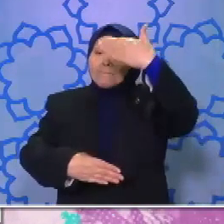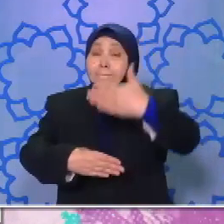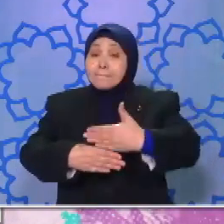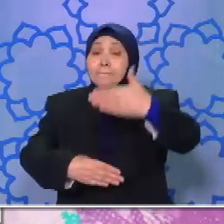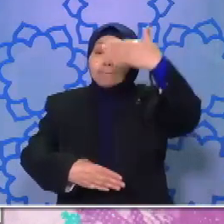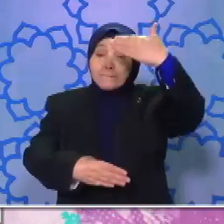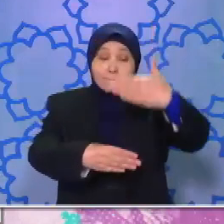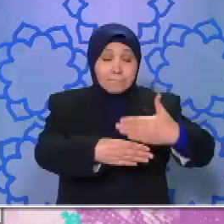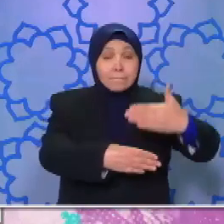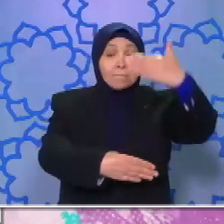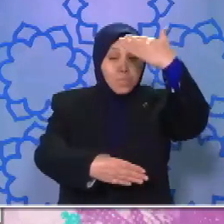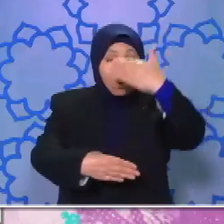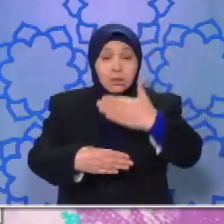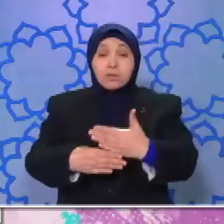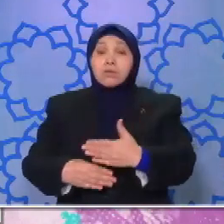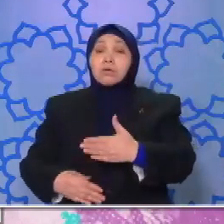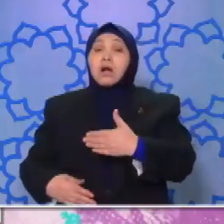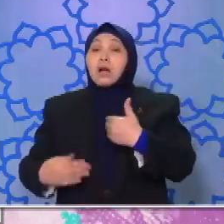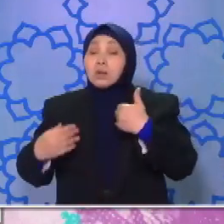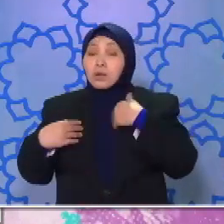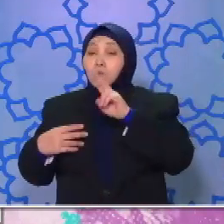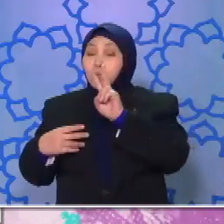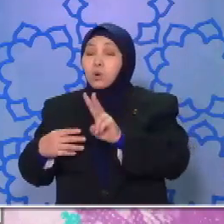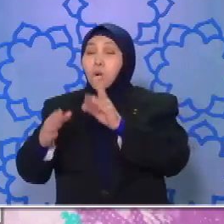وأما الجدار فكان